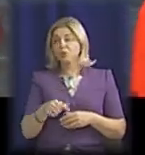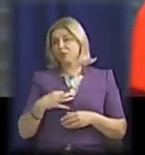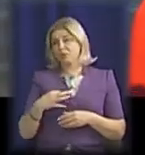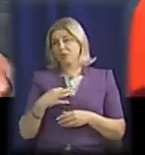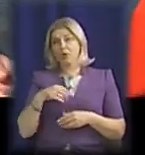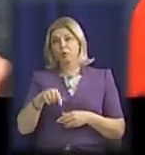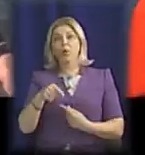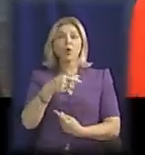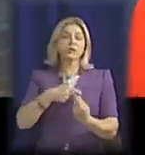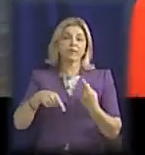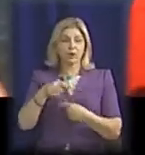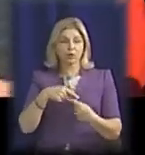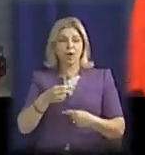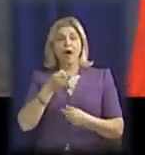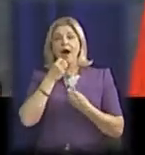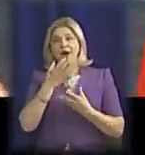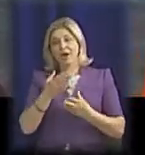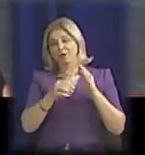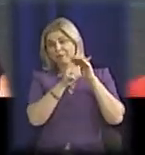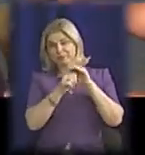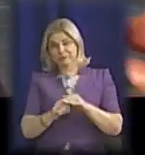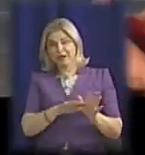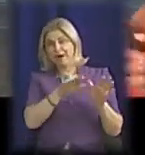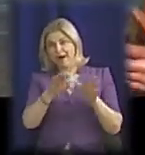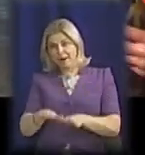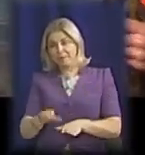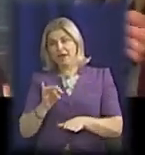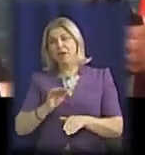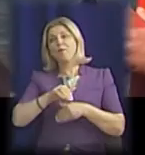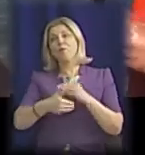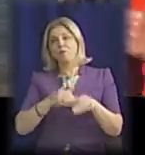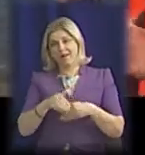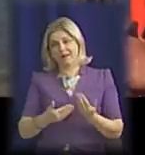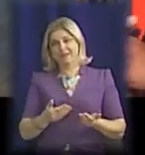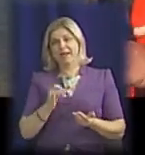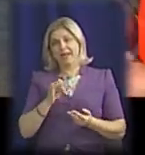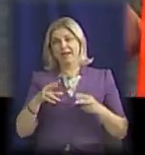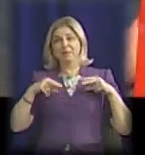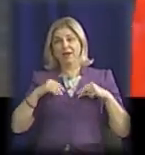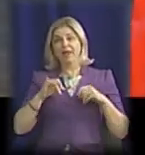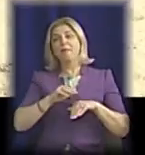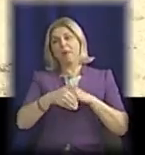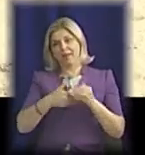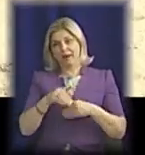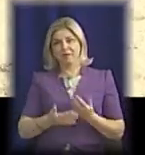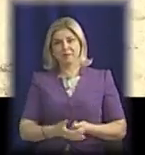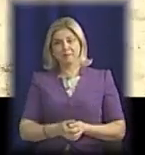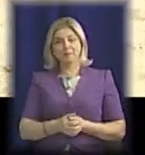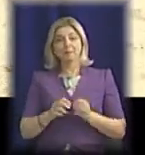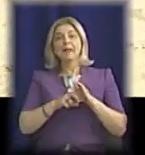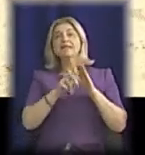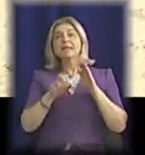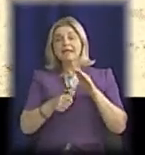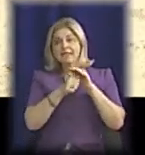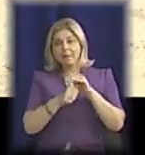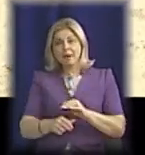розвернувся, добре сів, ще й покупались, отстігнувся, да, ще й поплав. До стрибків з